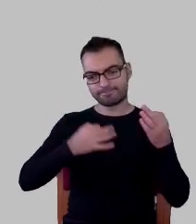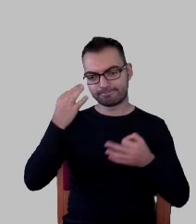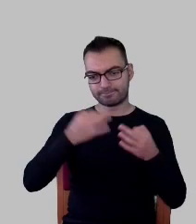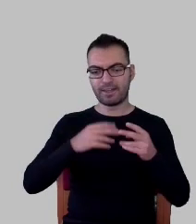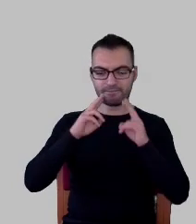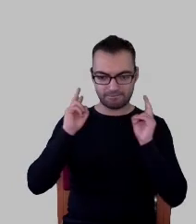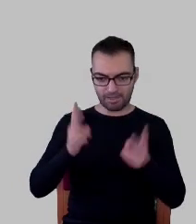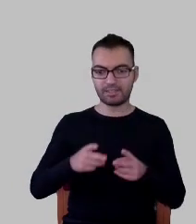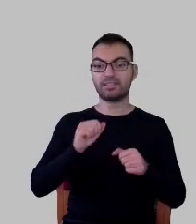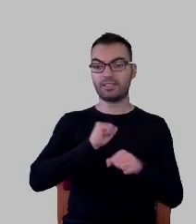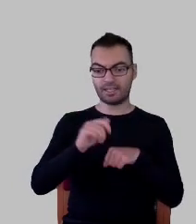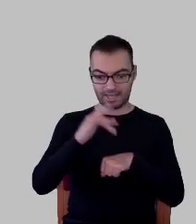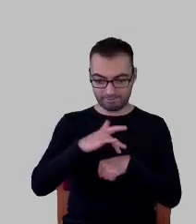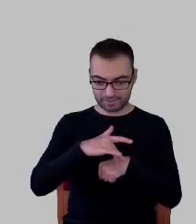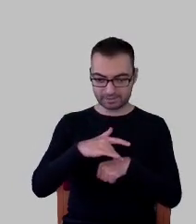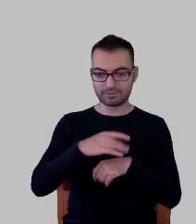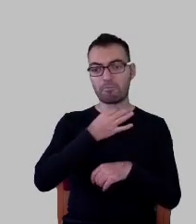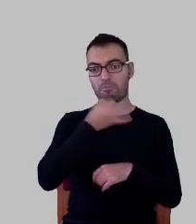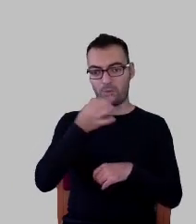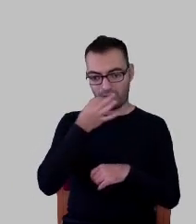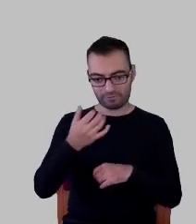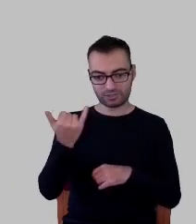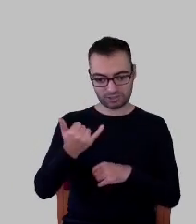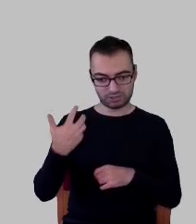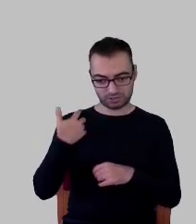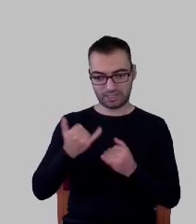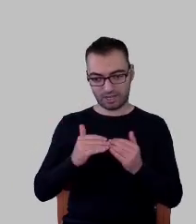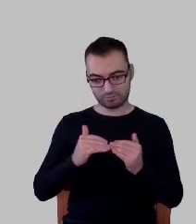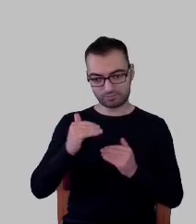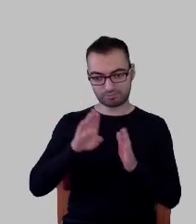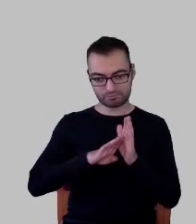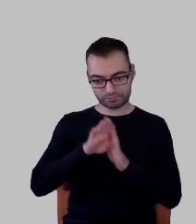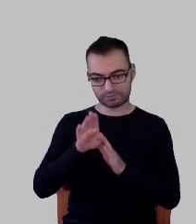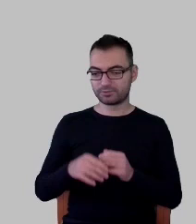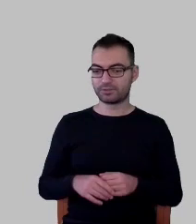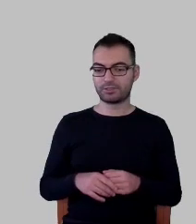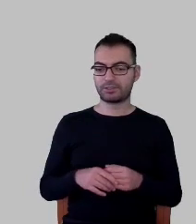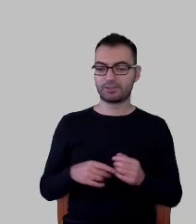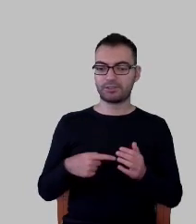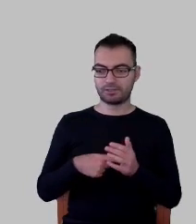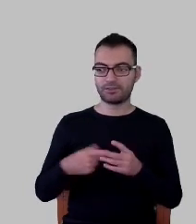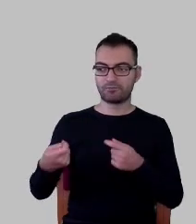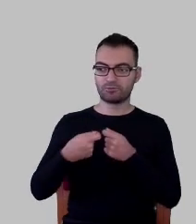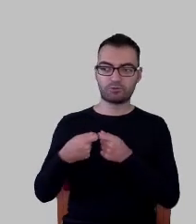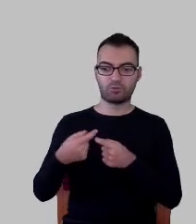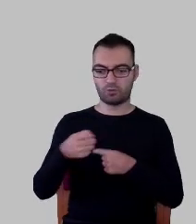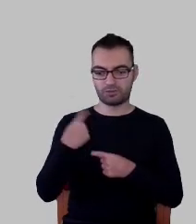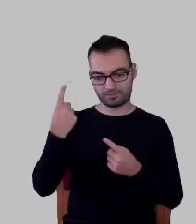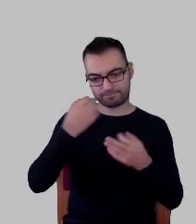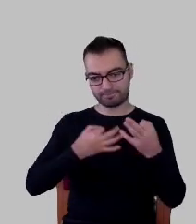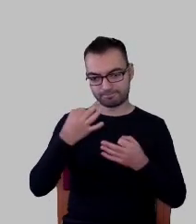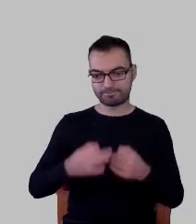przynosi rzeczywiście efekty w poprawie funkcjonowania uczniów. I nad tym też wspólnie się dzisiaj